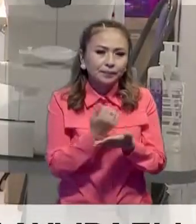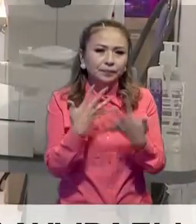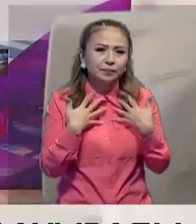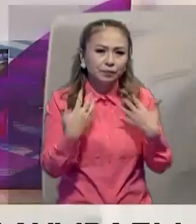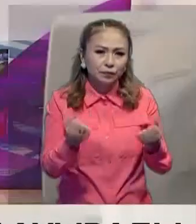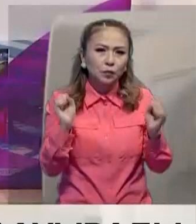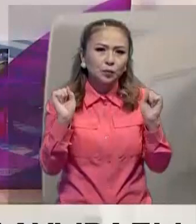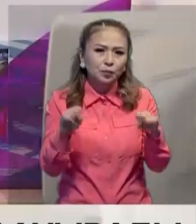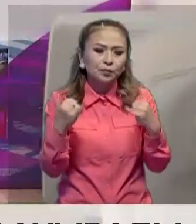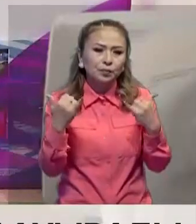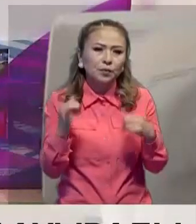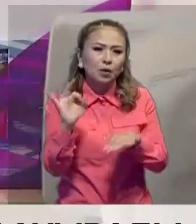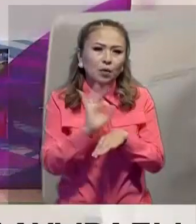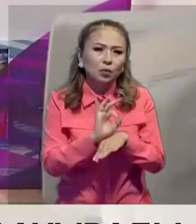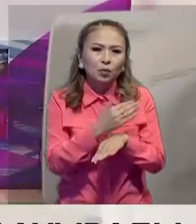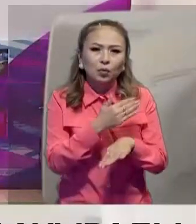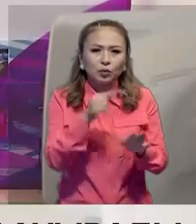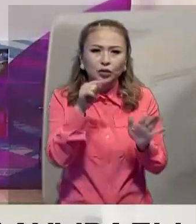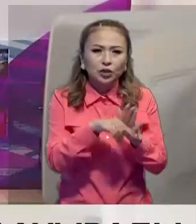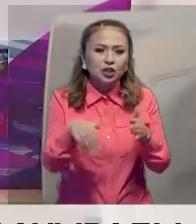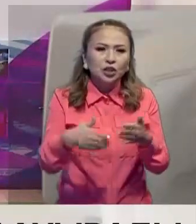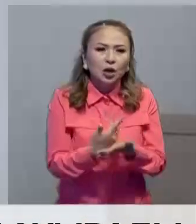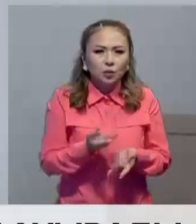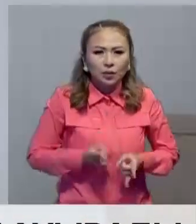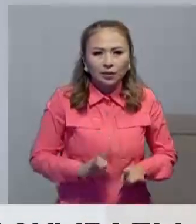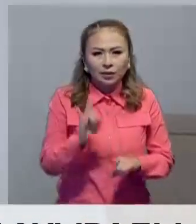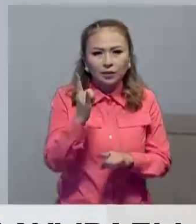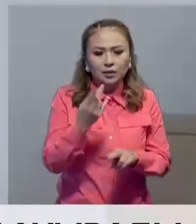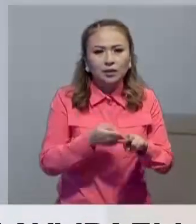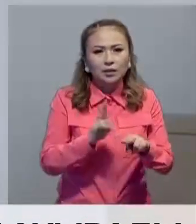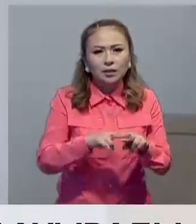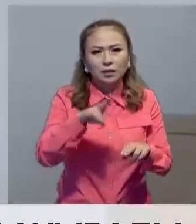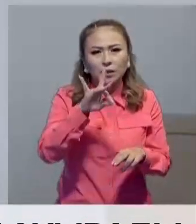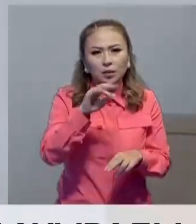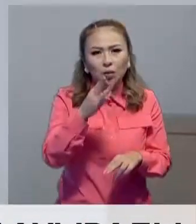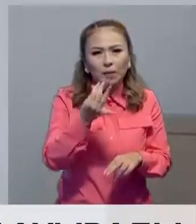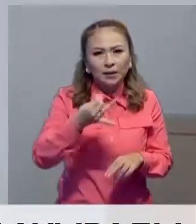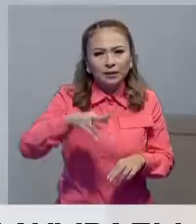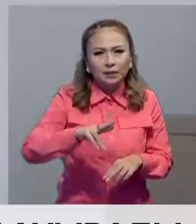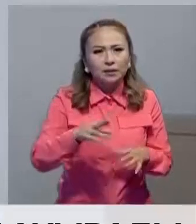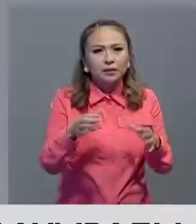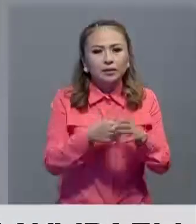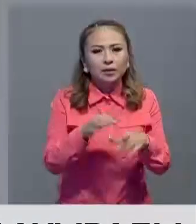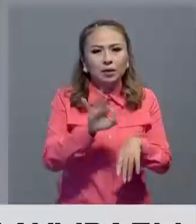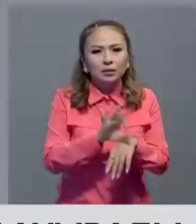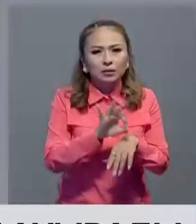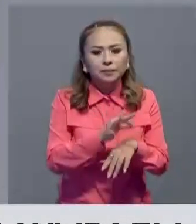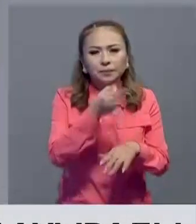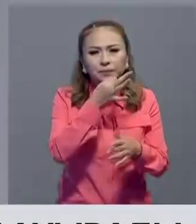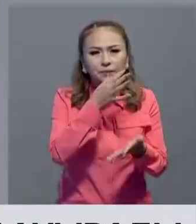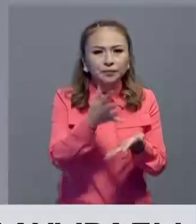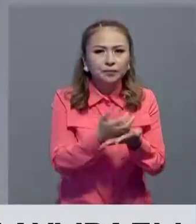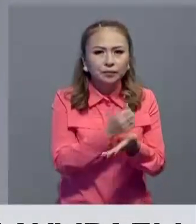мүмкін дейді мамандар. Бүгінде бірқатар ауруды, оның ішінде жаңа туған нәрестенің ретинопатия дертін ерте